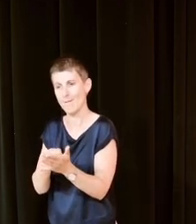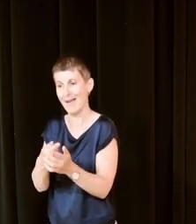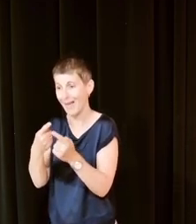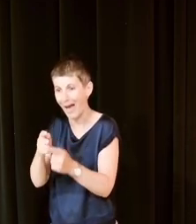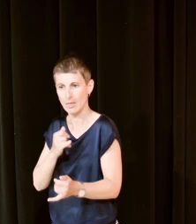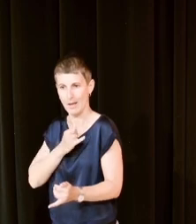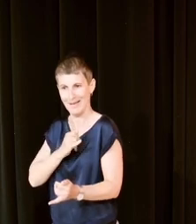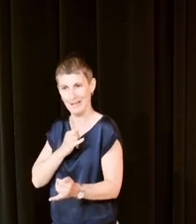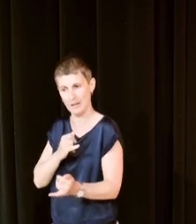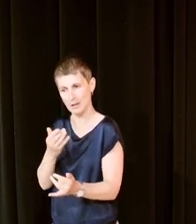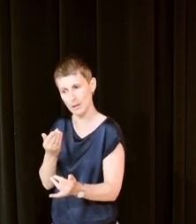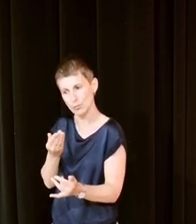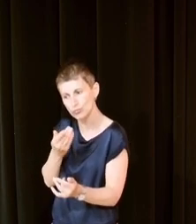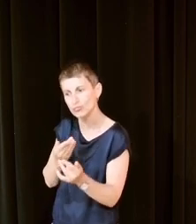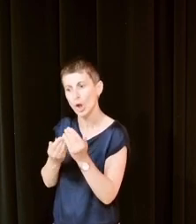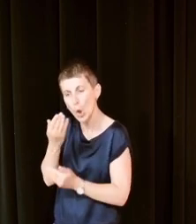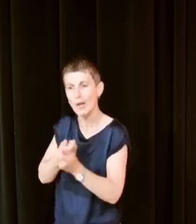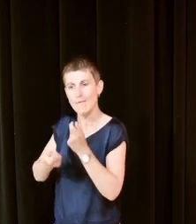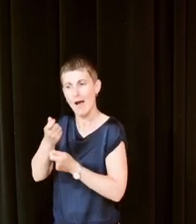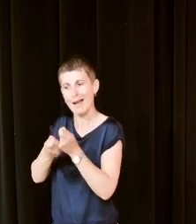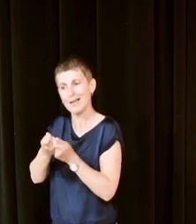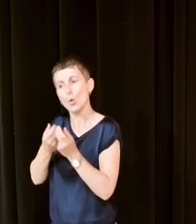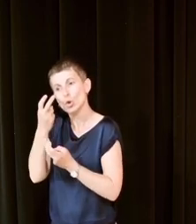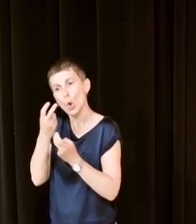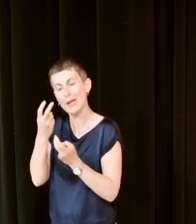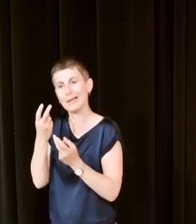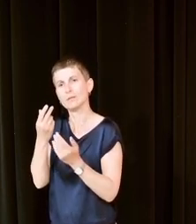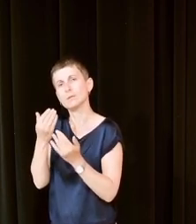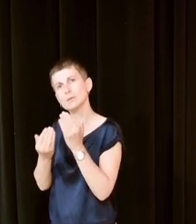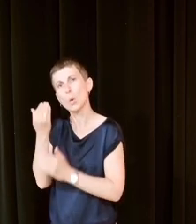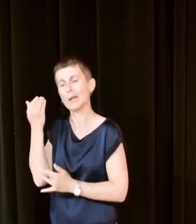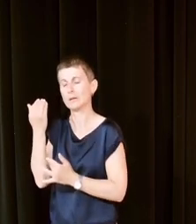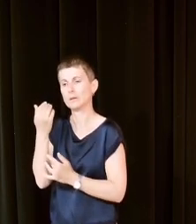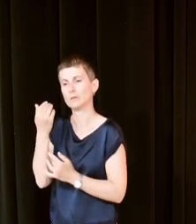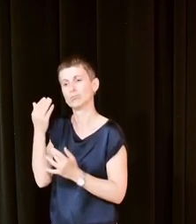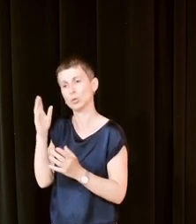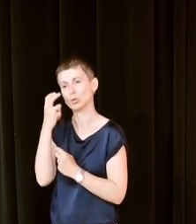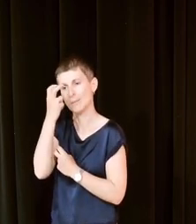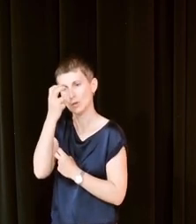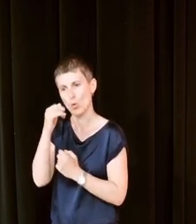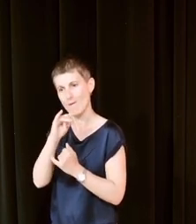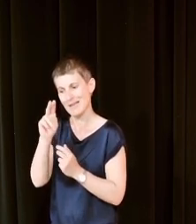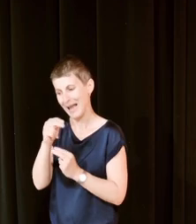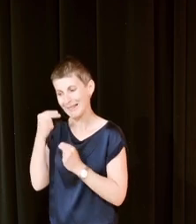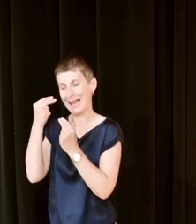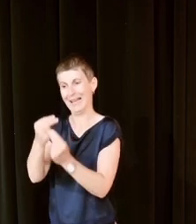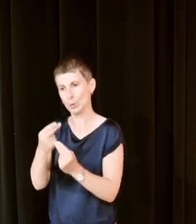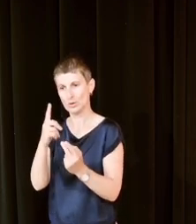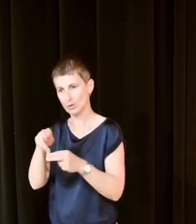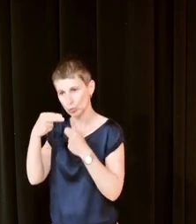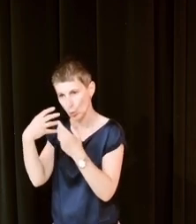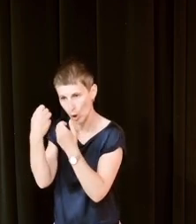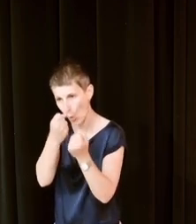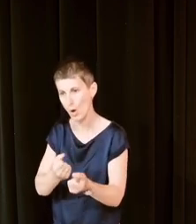verhandeln und Veränderungen vorzunehmen. Also wer sind wir in dem Moment und wie können wir das wieder rekonstruieren oder uns wieder